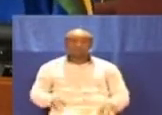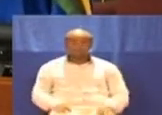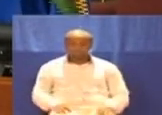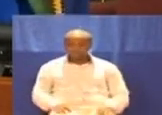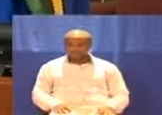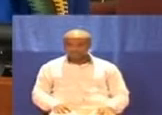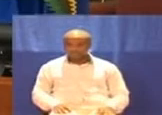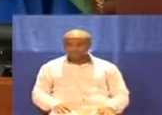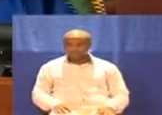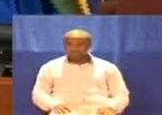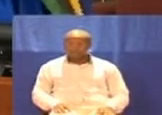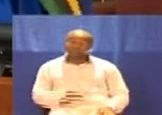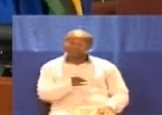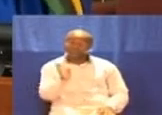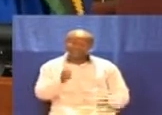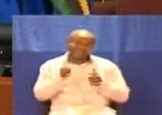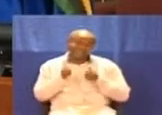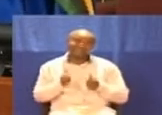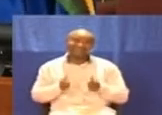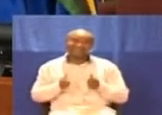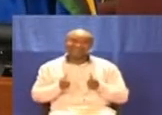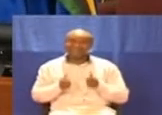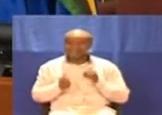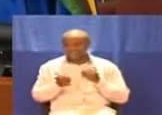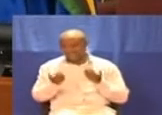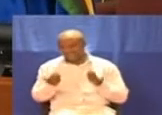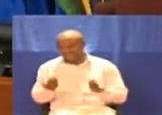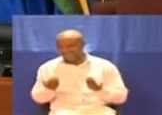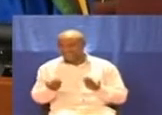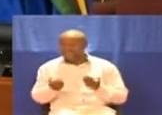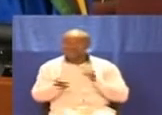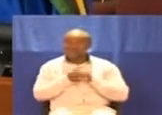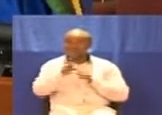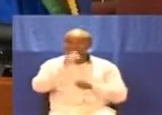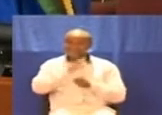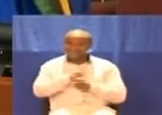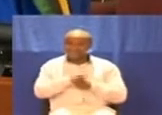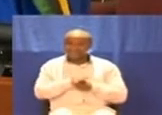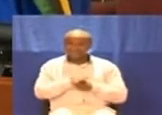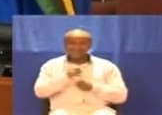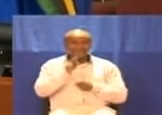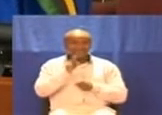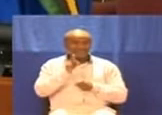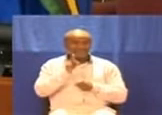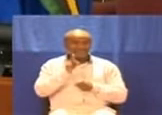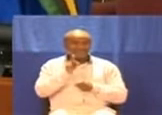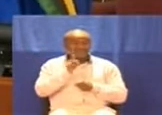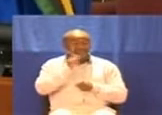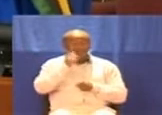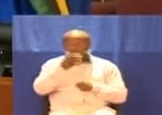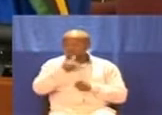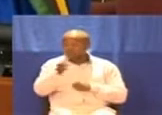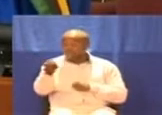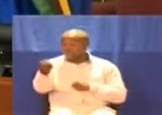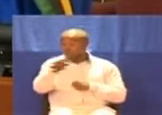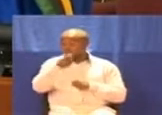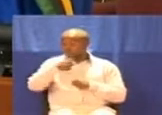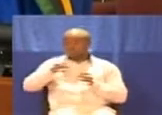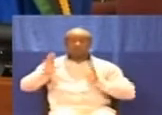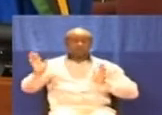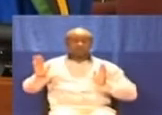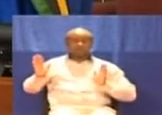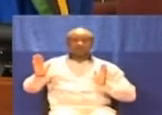Sasa vizuri inategemeana na mambo mengi, lakini hautaondoka hapo ukimdai speaker kitu. Kwa